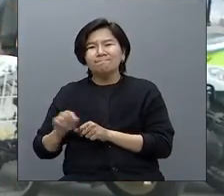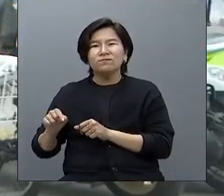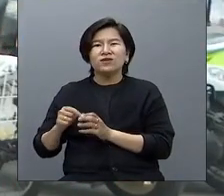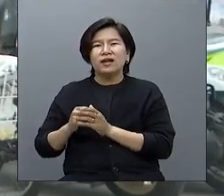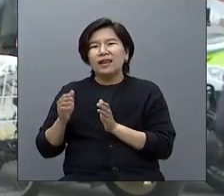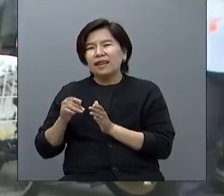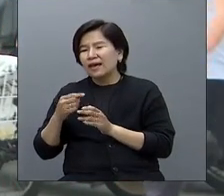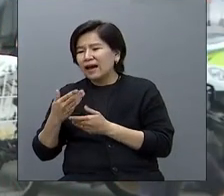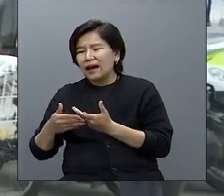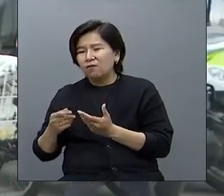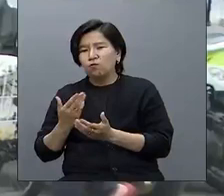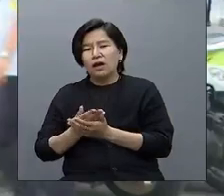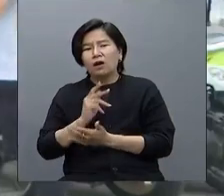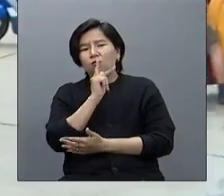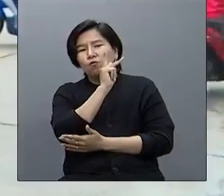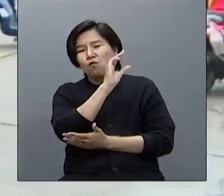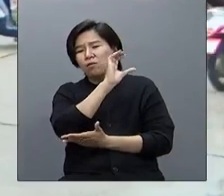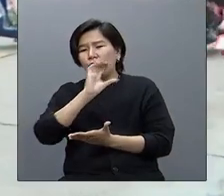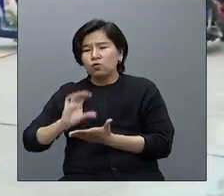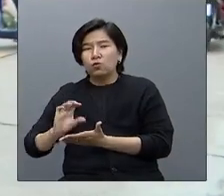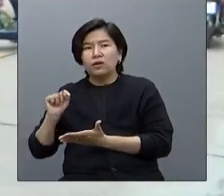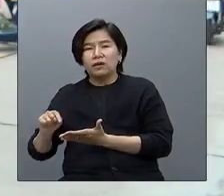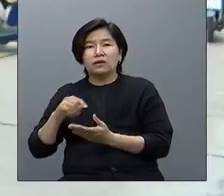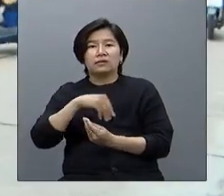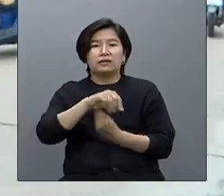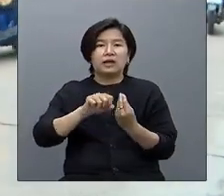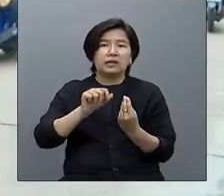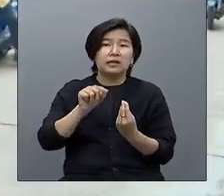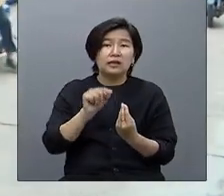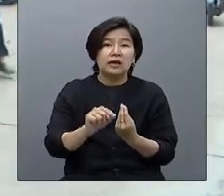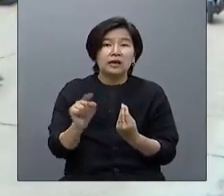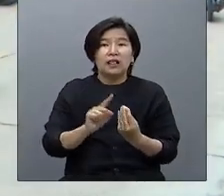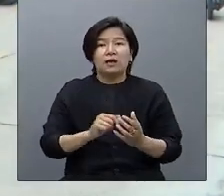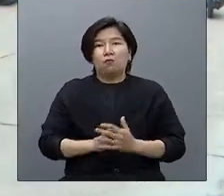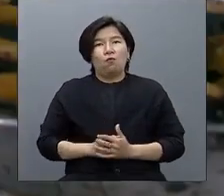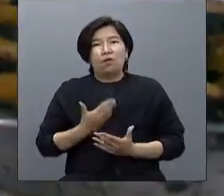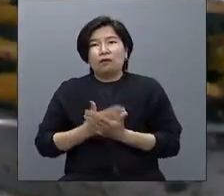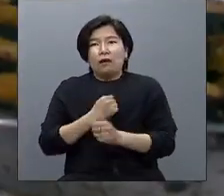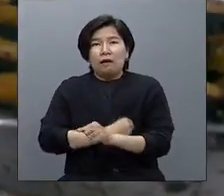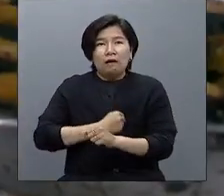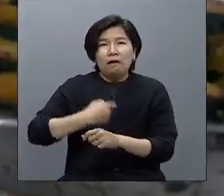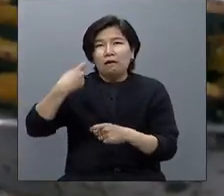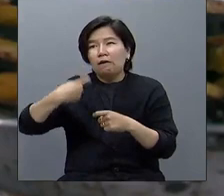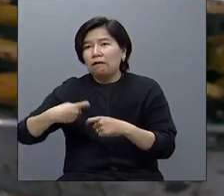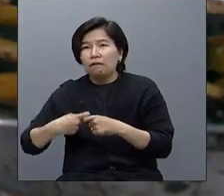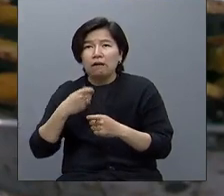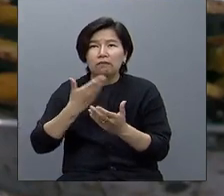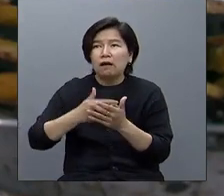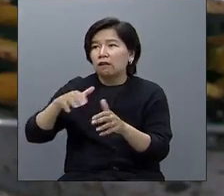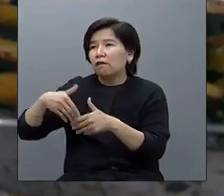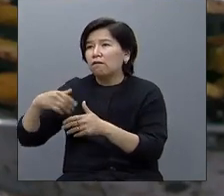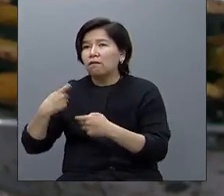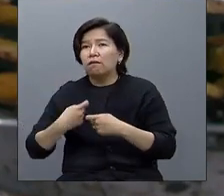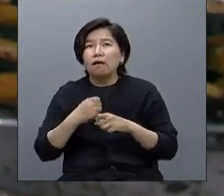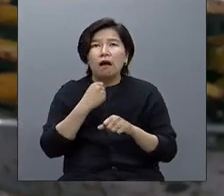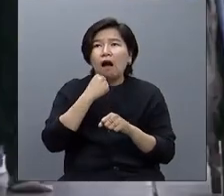ไม่ได้ค่ะบวกกับเรื่องของภาวะเศรษฐกิจในปัจจุบันด้วยนะคะที่กดดันการหารายได้ส่วนตัวมีความเป็นห่วงนะคะโดยเฉ